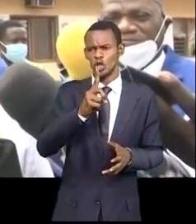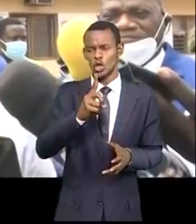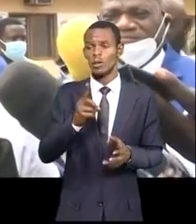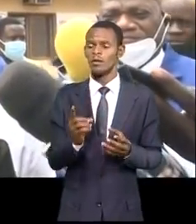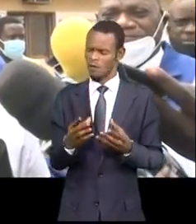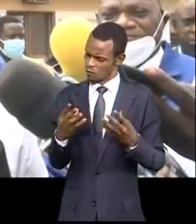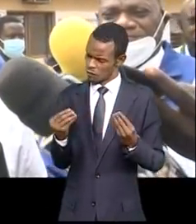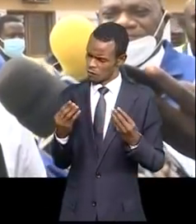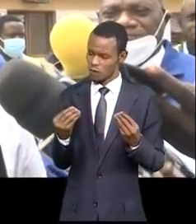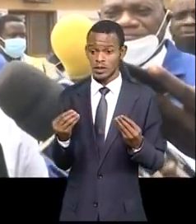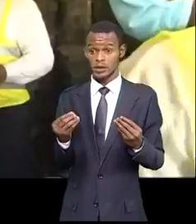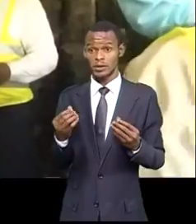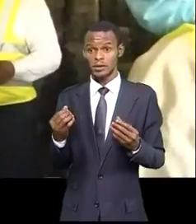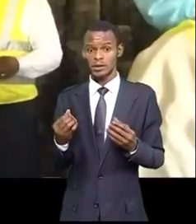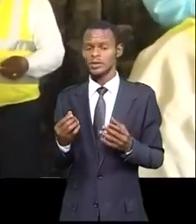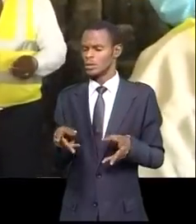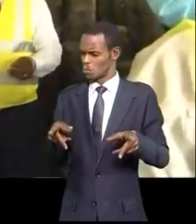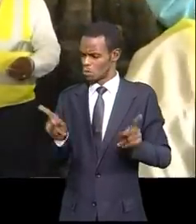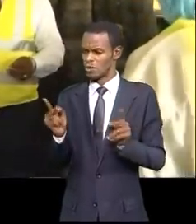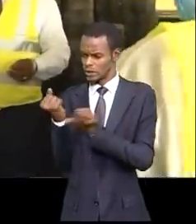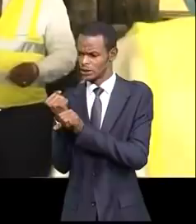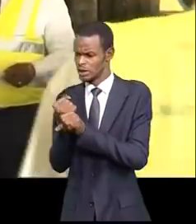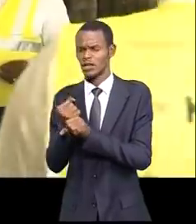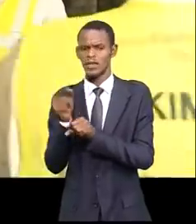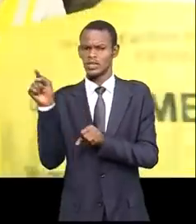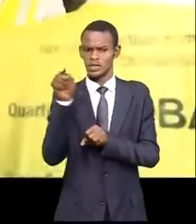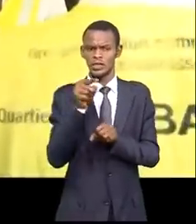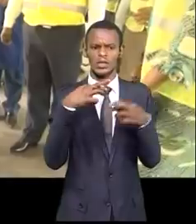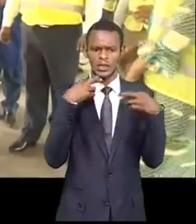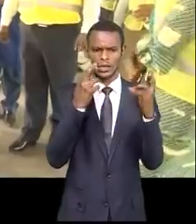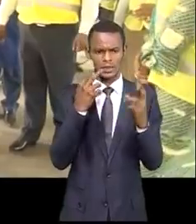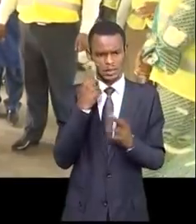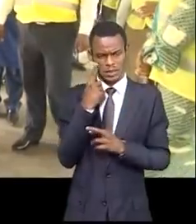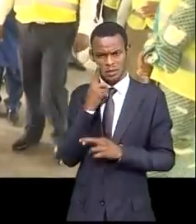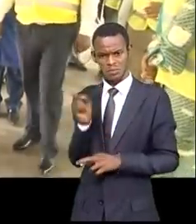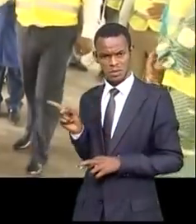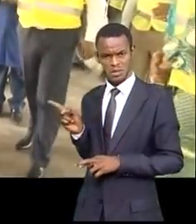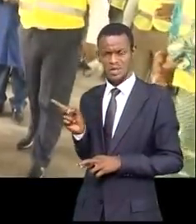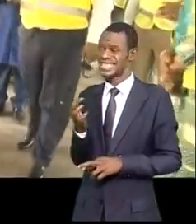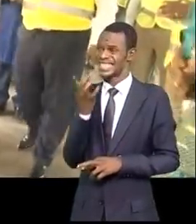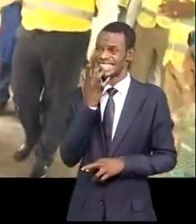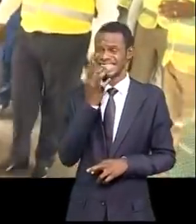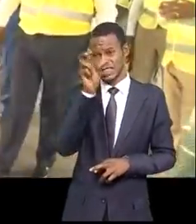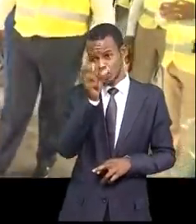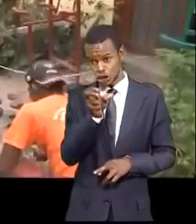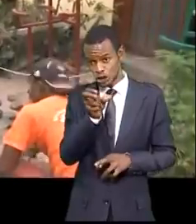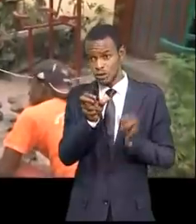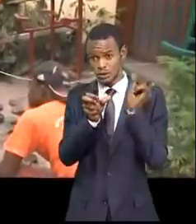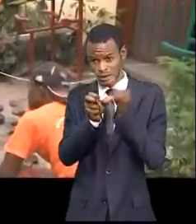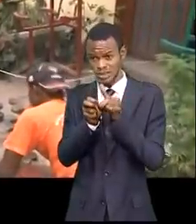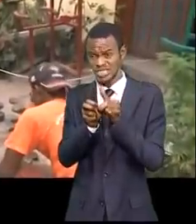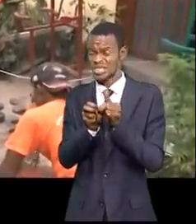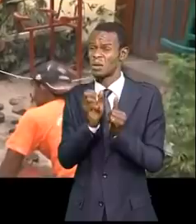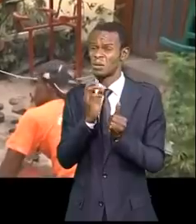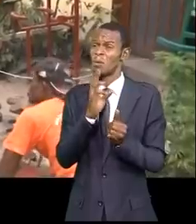emplois à la jeunesse de kinshasa les déchets plastiques comme je ne cesse de le dire sont à la fois un problème est une solution